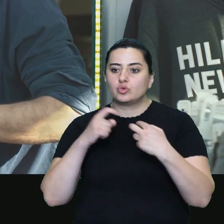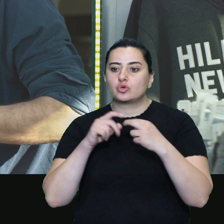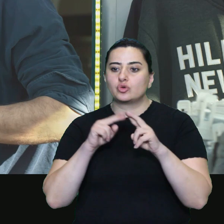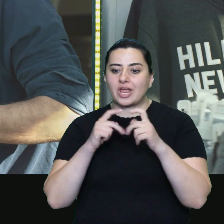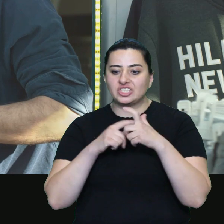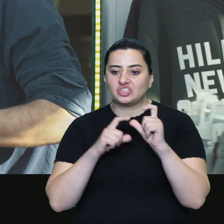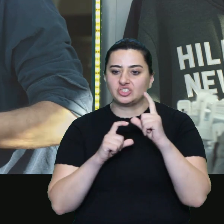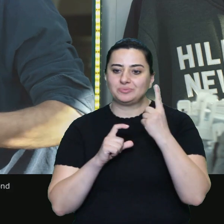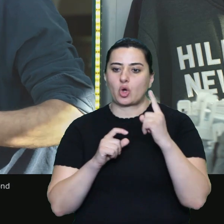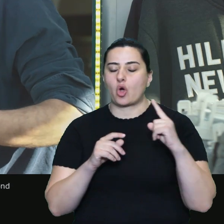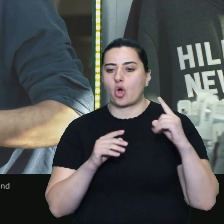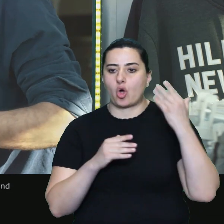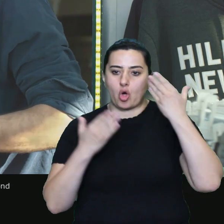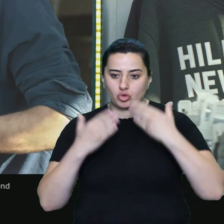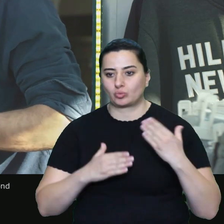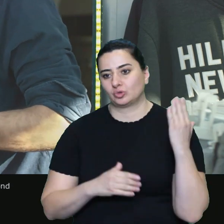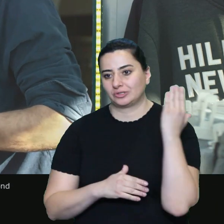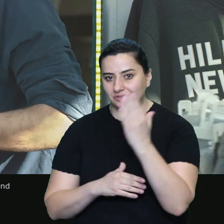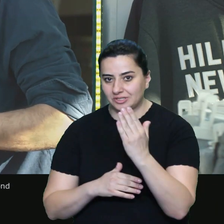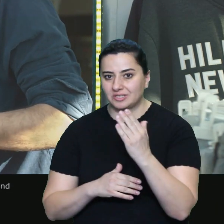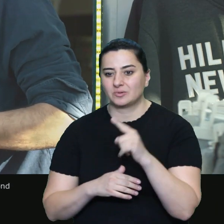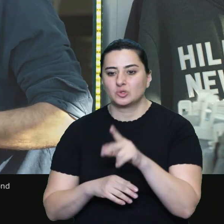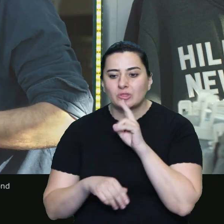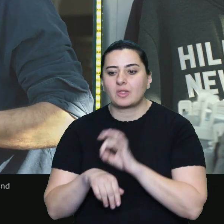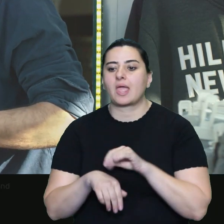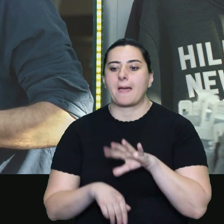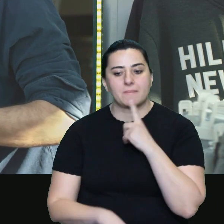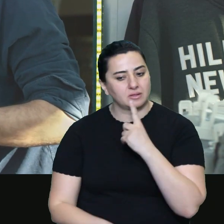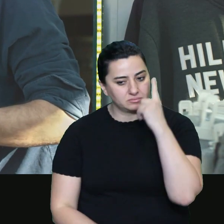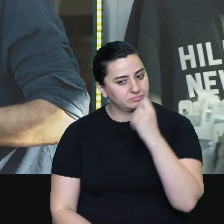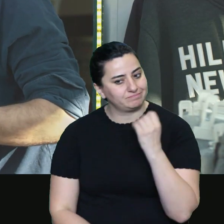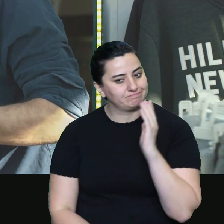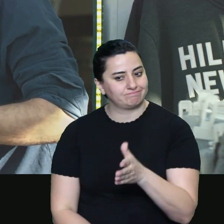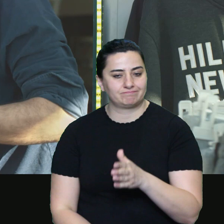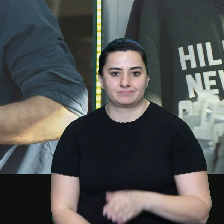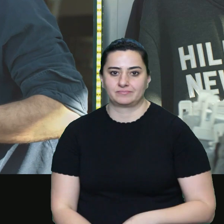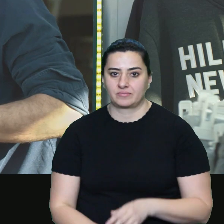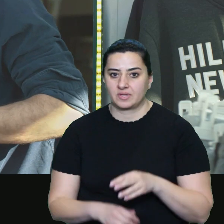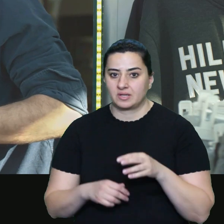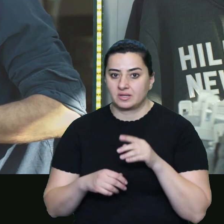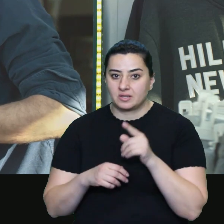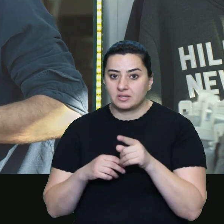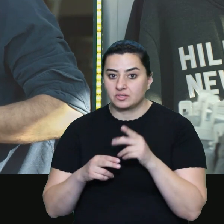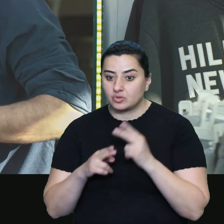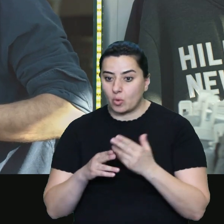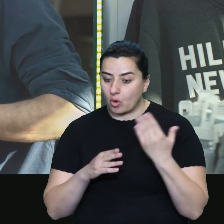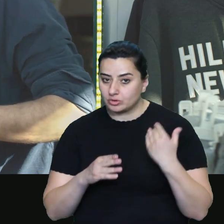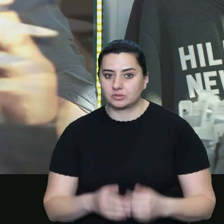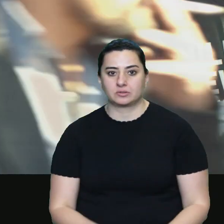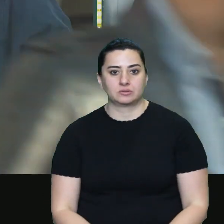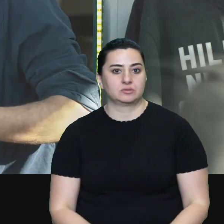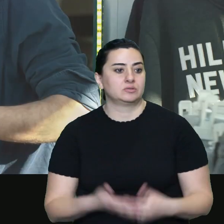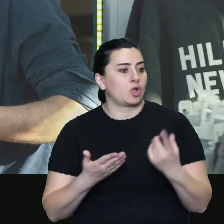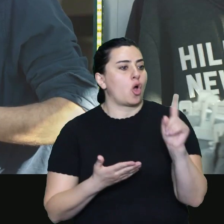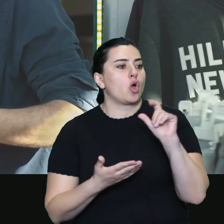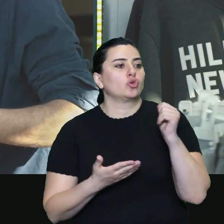otobüsü kalkacak. Sana kaç defa dedim şu işi son ana bırakma diye ya. Duydun mu kızım ya? Ha? Deport yiyeceksin, deport. E daha 10